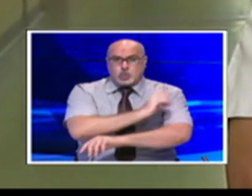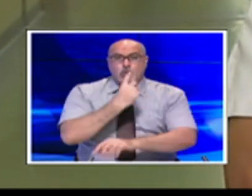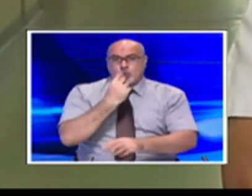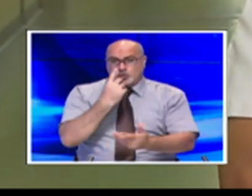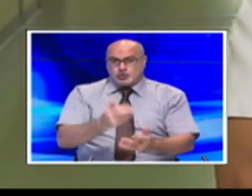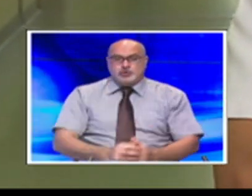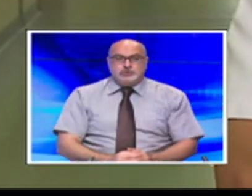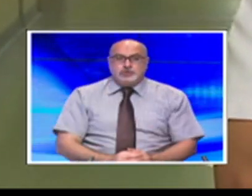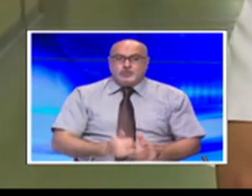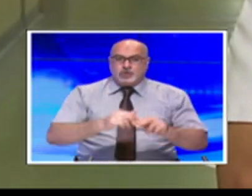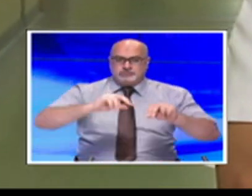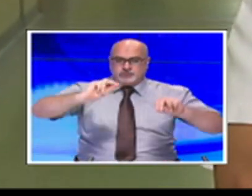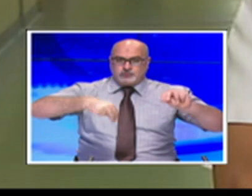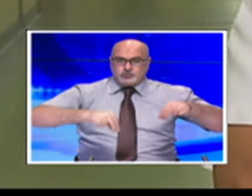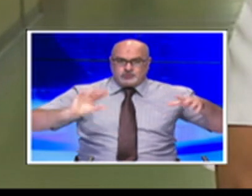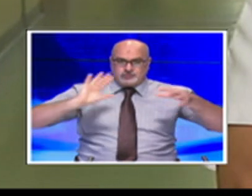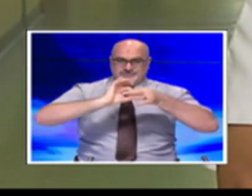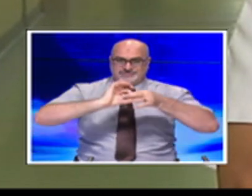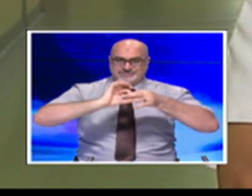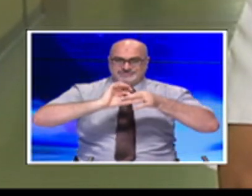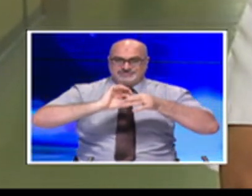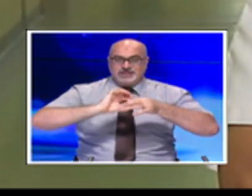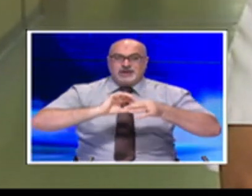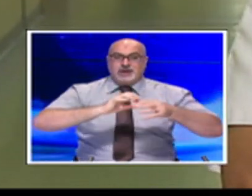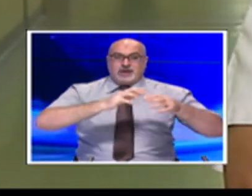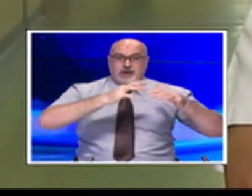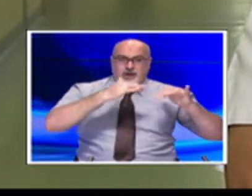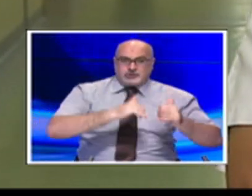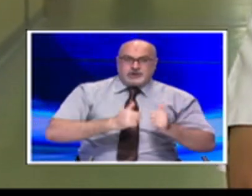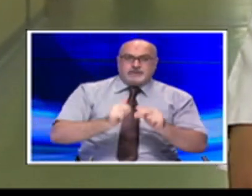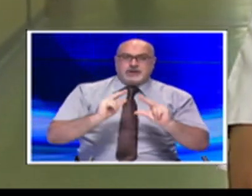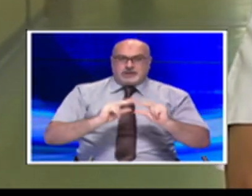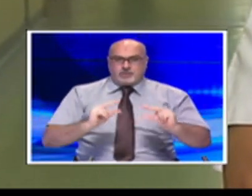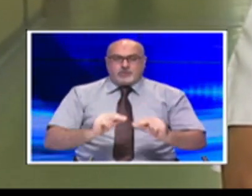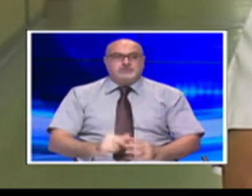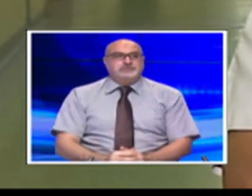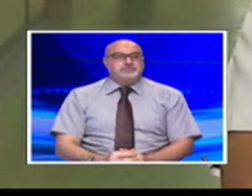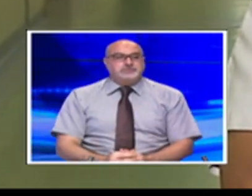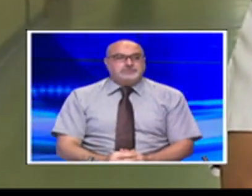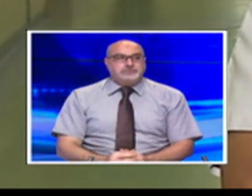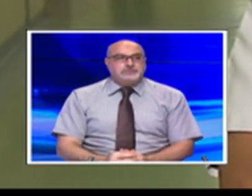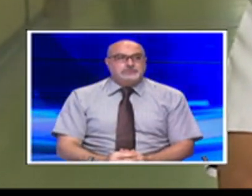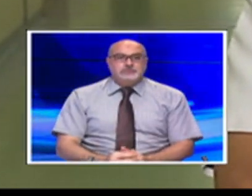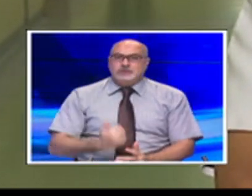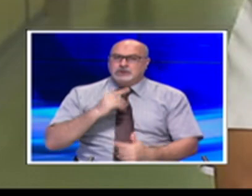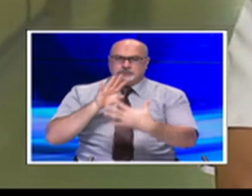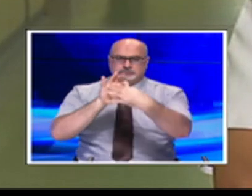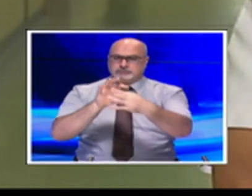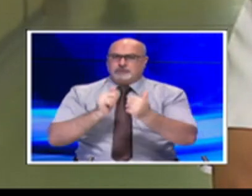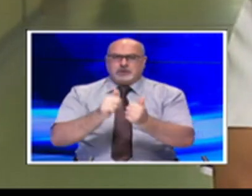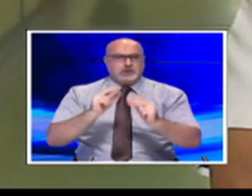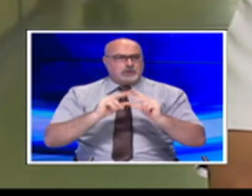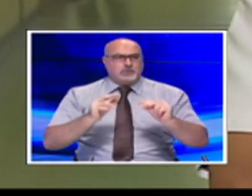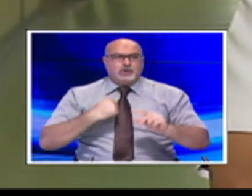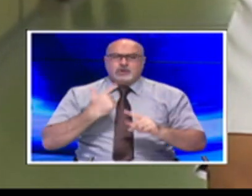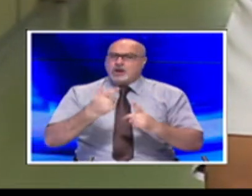إطار التعاون ما بين الشعبين الجزائري واللبناني ونحن متضامنين معكم